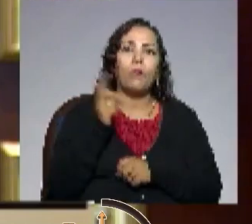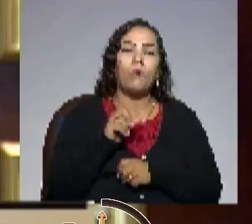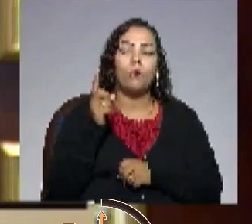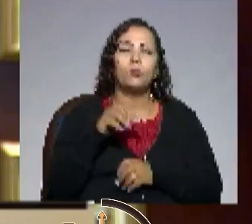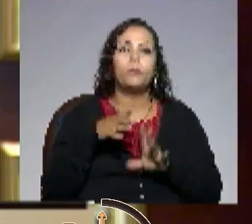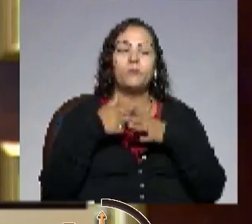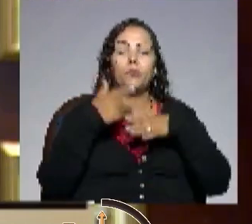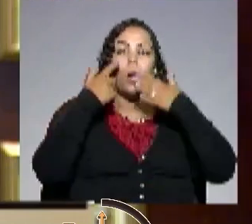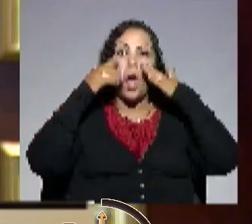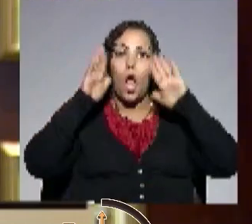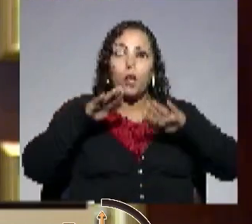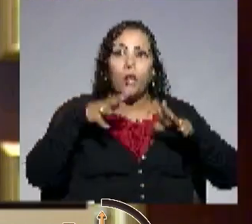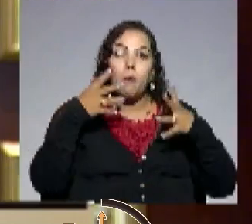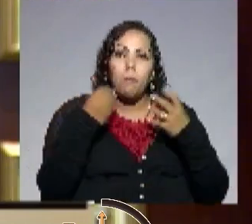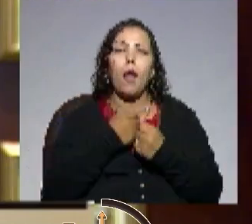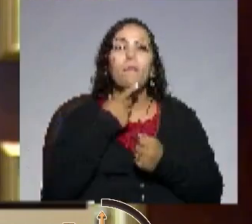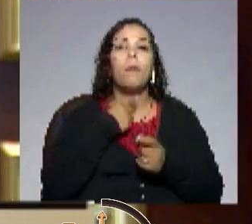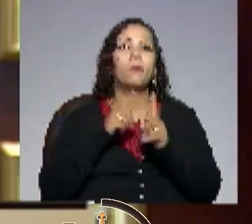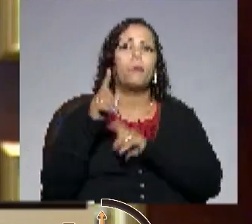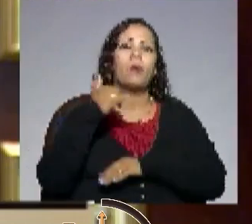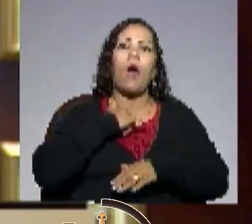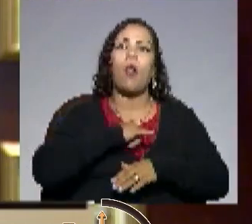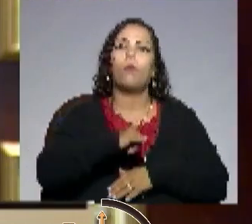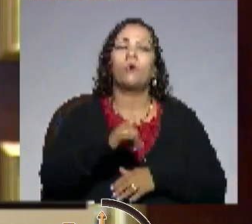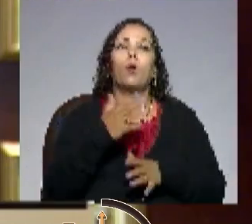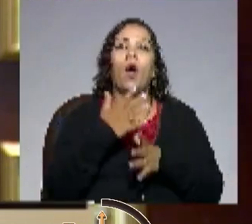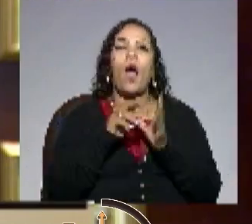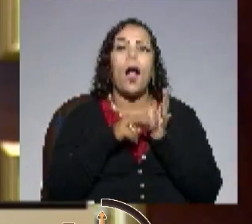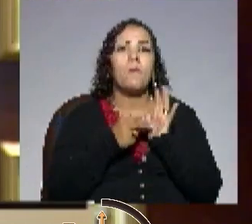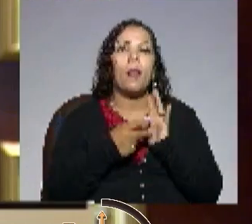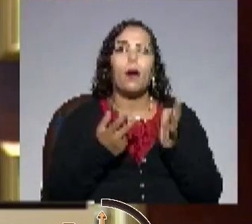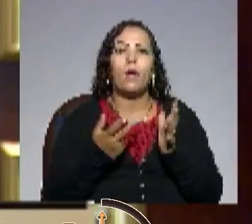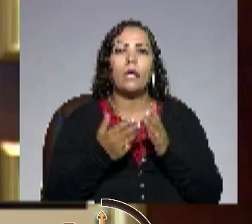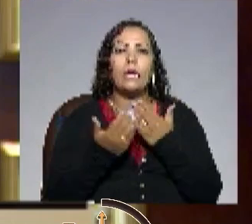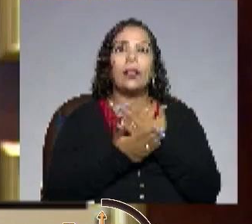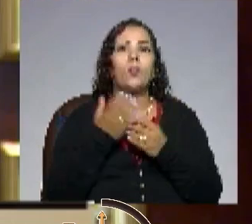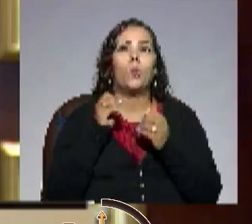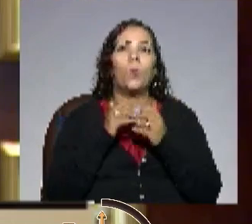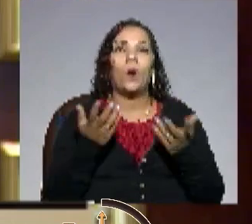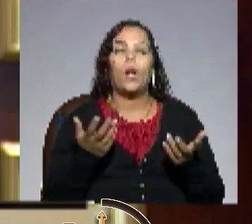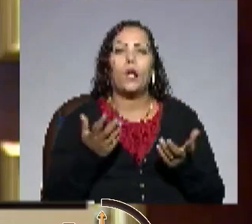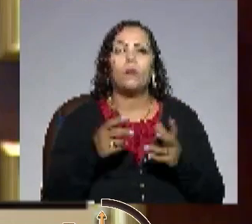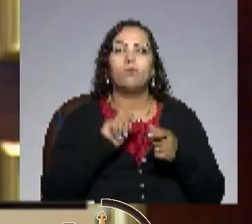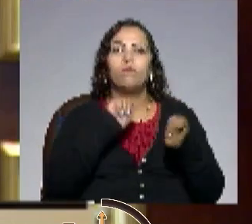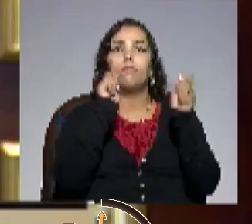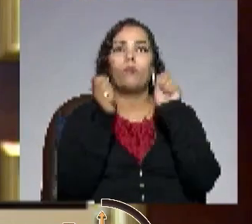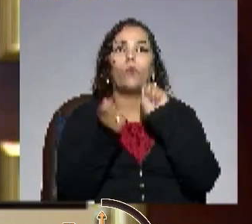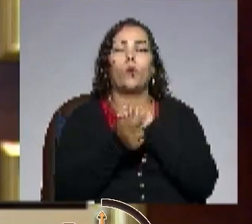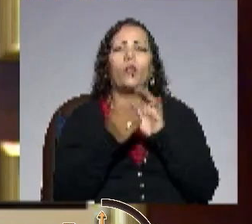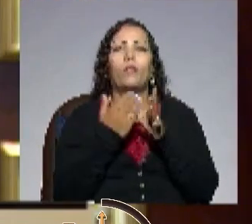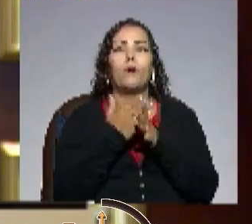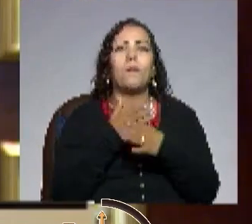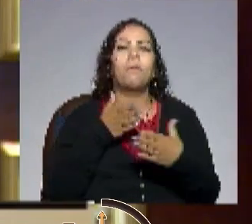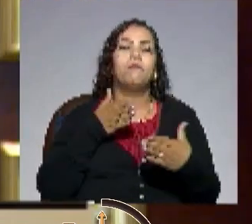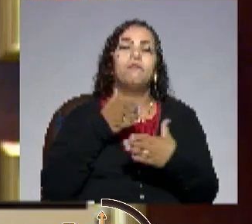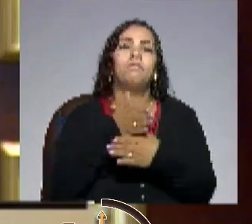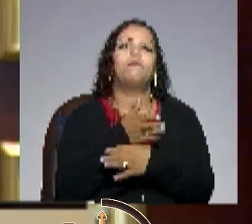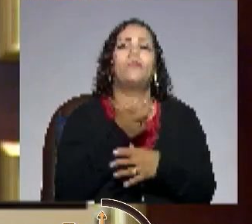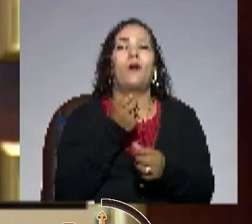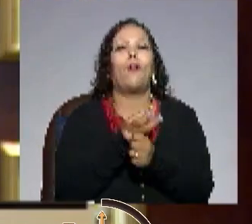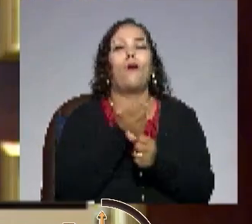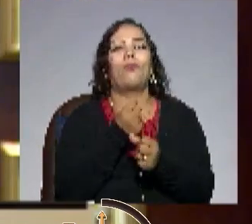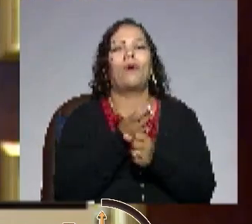في معيه ومحبه ربنا طول الوقت ايه اللي حصل ايه اللي جد ايه اللي ق قص دخلت الخطيه